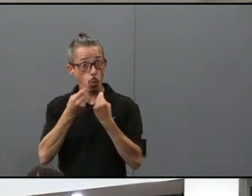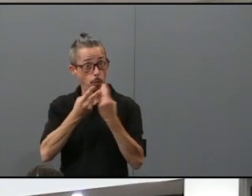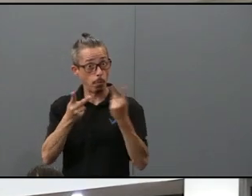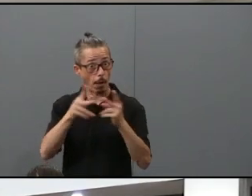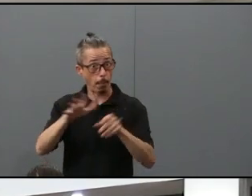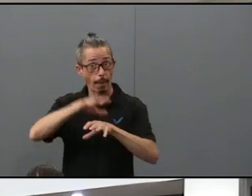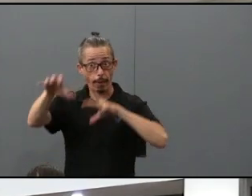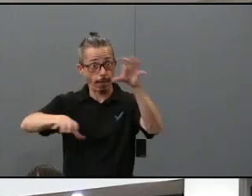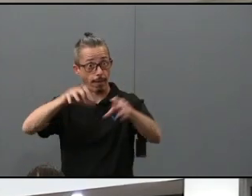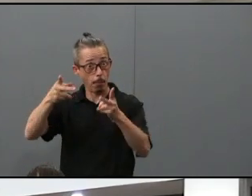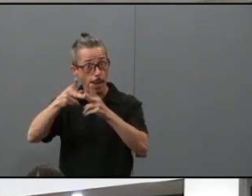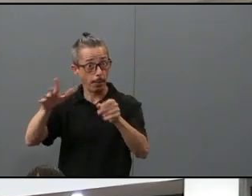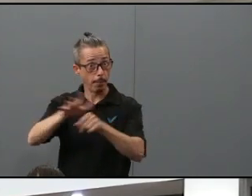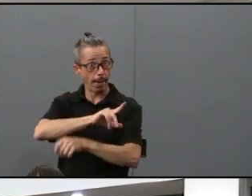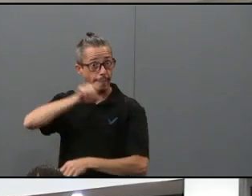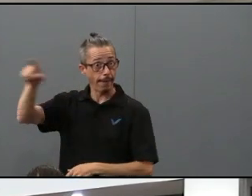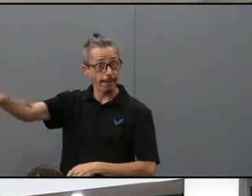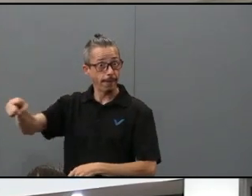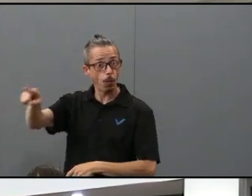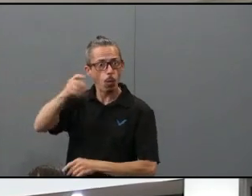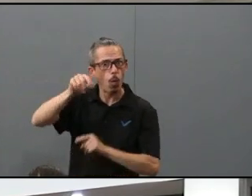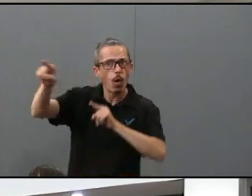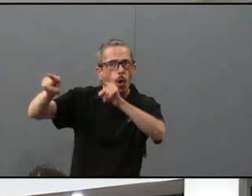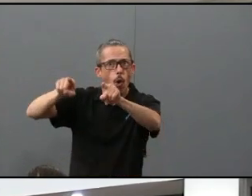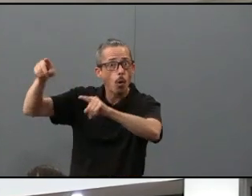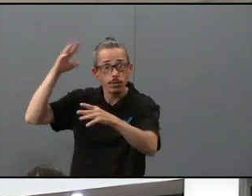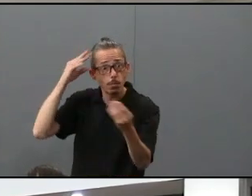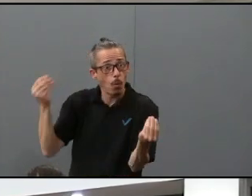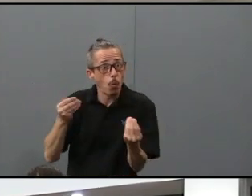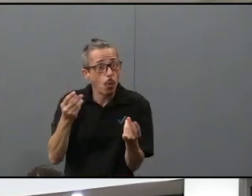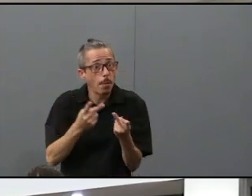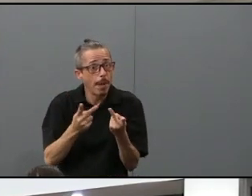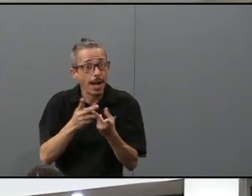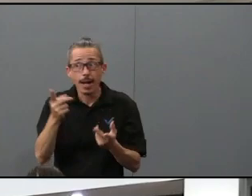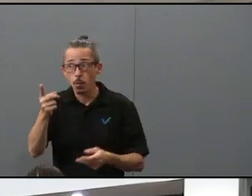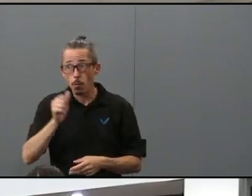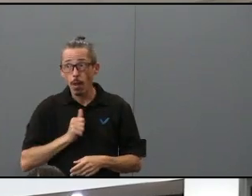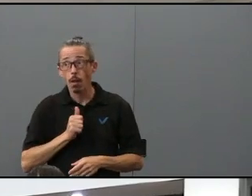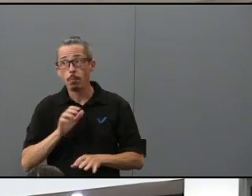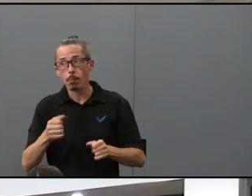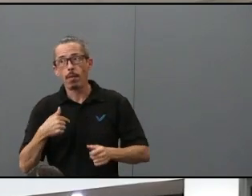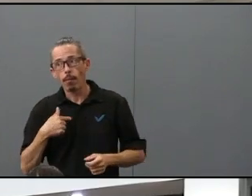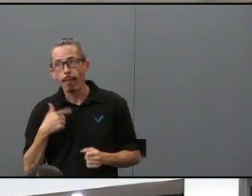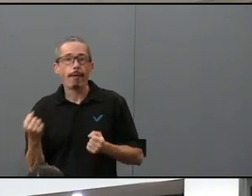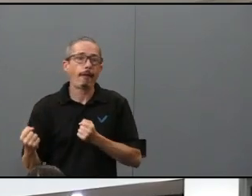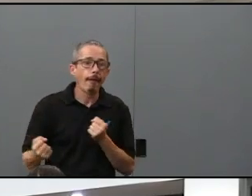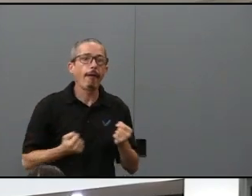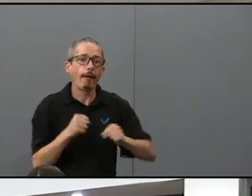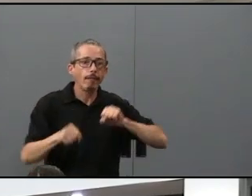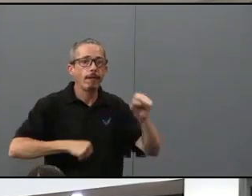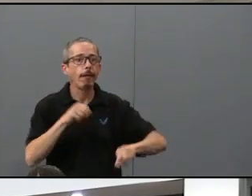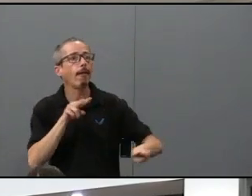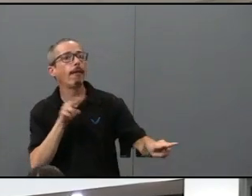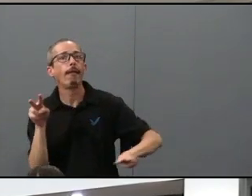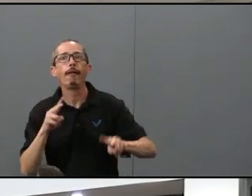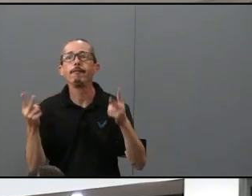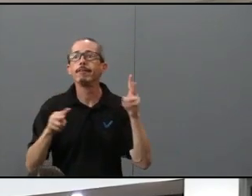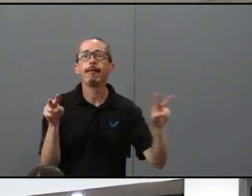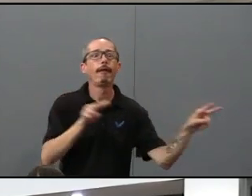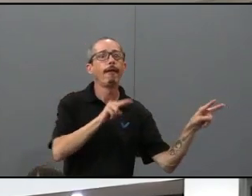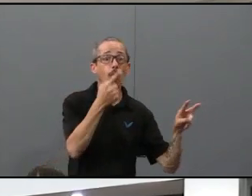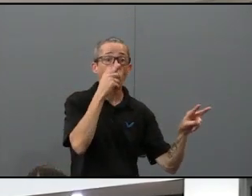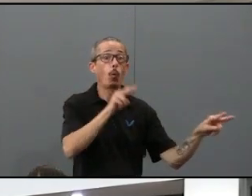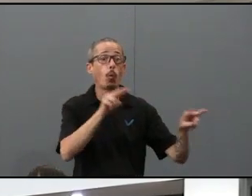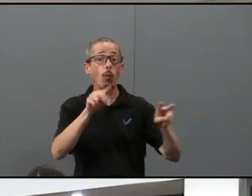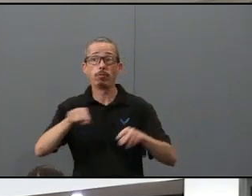parc mais on sait pas tout ils sont où admettons moi je sais que j'ai pris le temps de faire le tour à vélo de visiter mais c'est